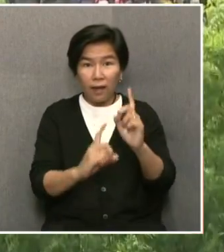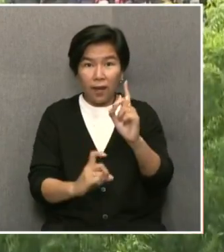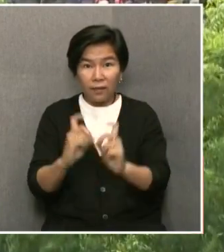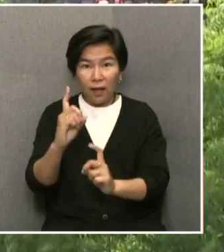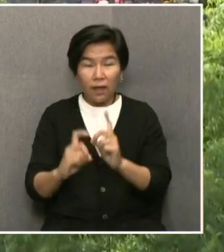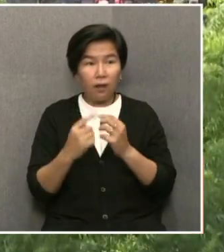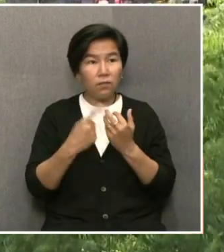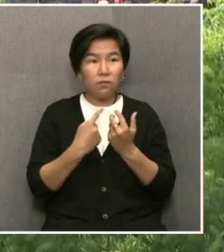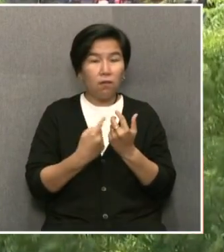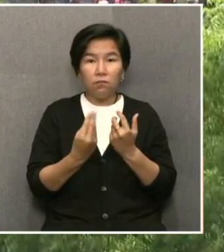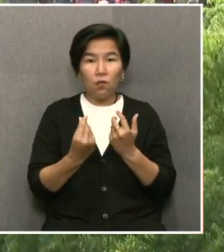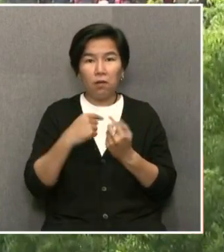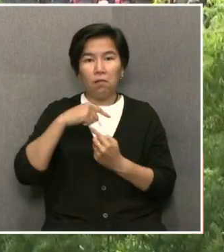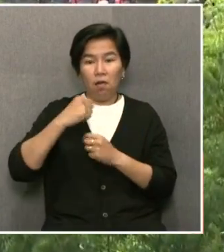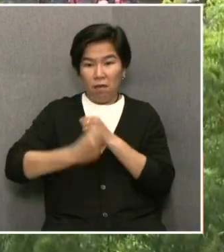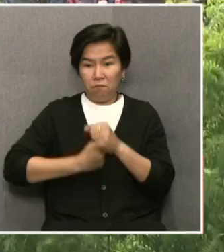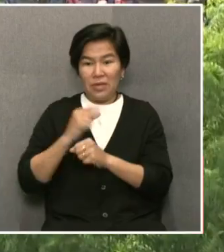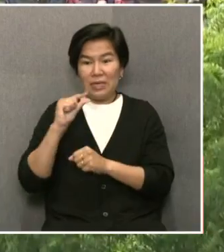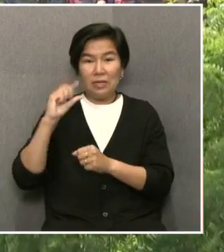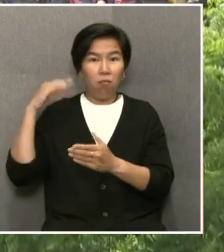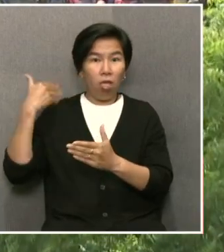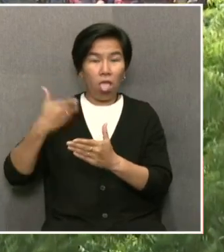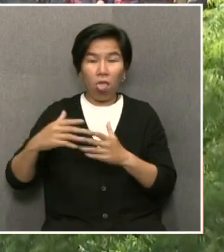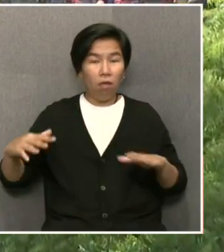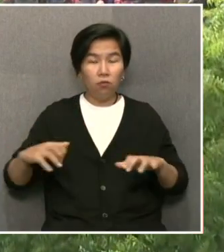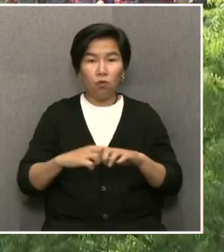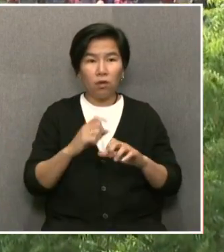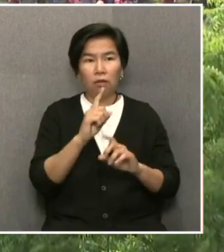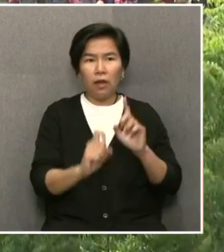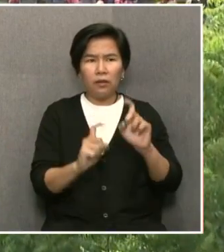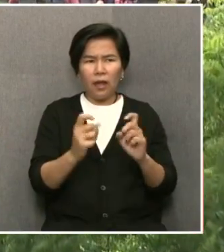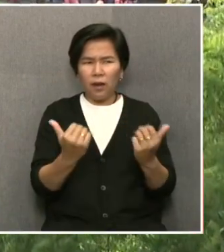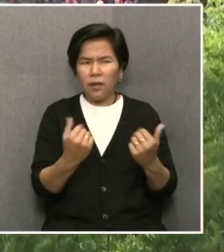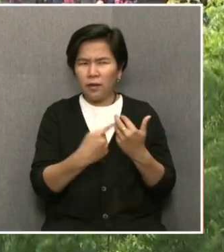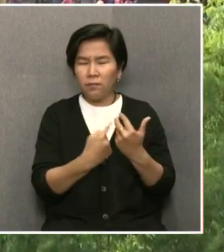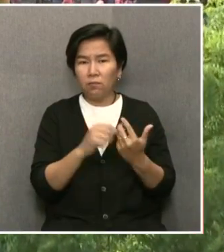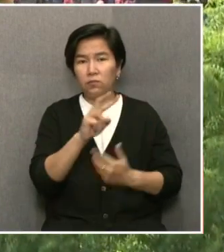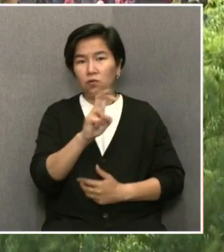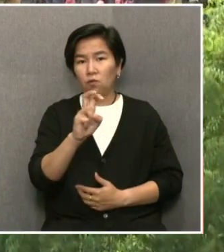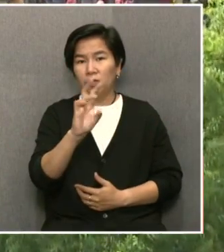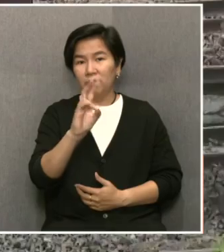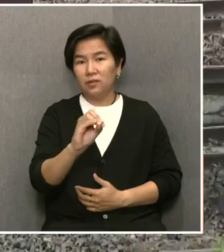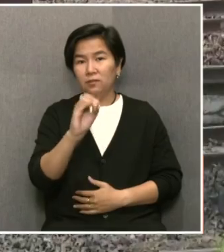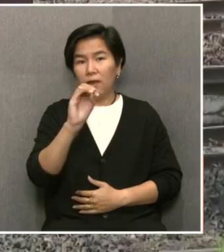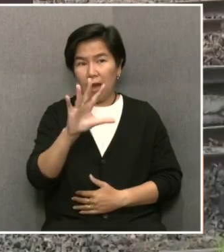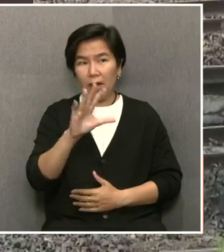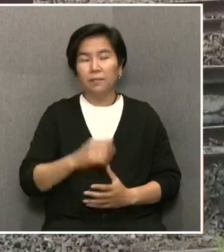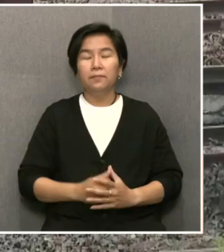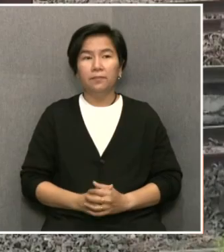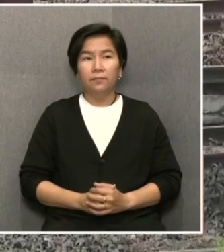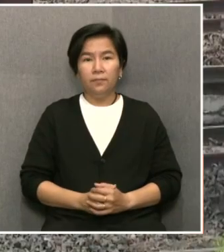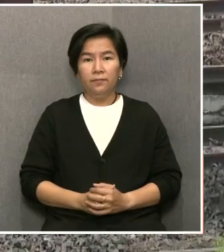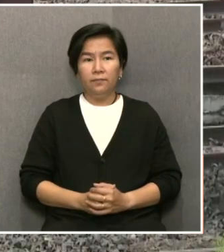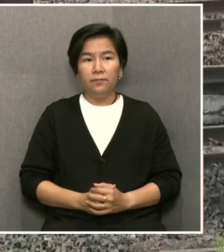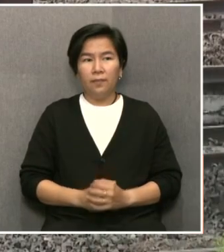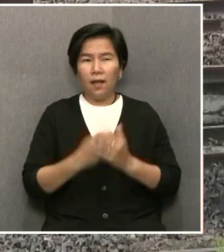รุนแรงที่สุดในรอบ 20ปีของอินเดียอยู่ที่ 275คนนะคะปรับลดจาก 288คนเนื่อง